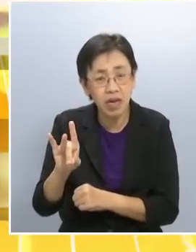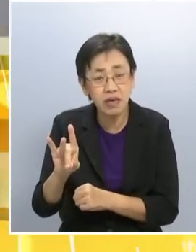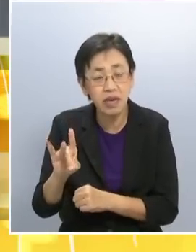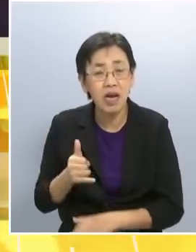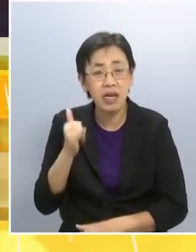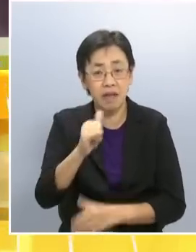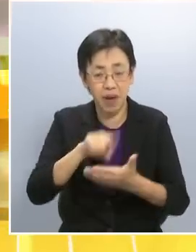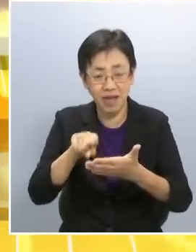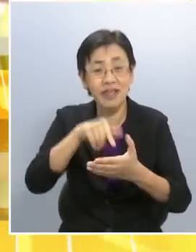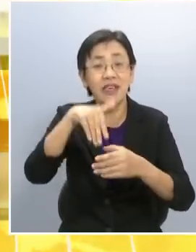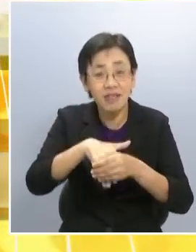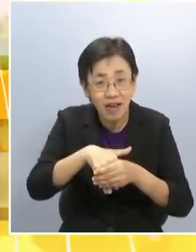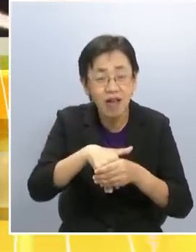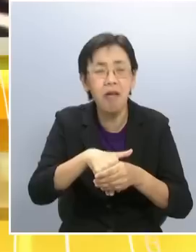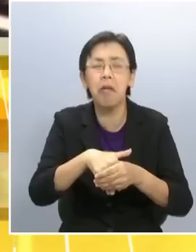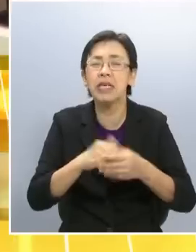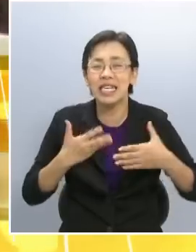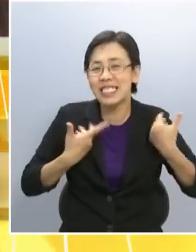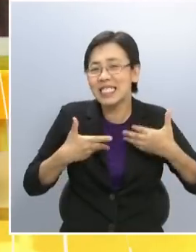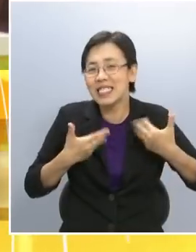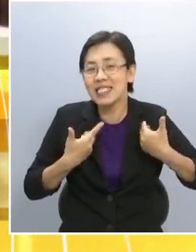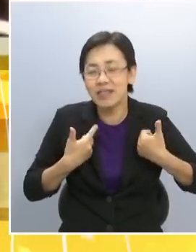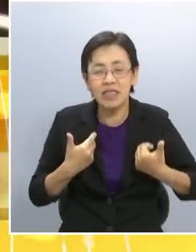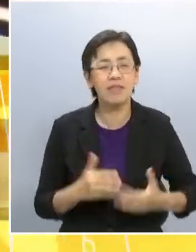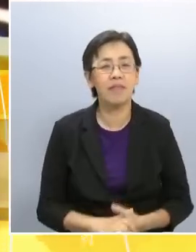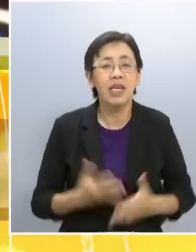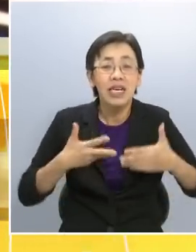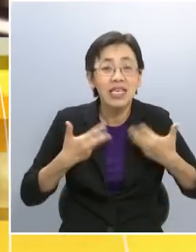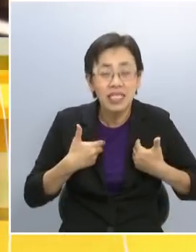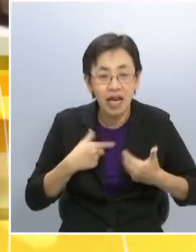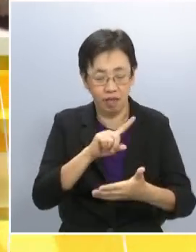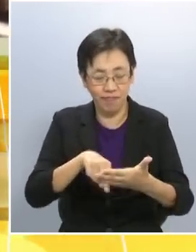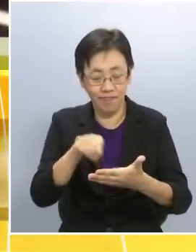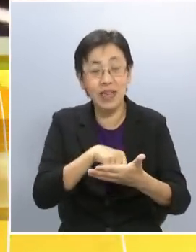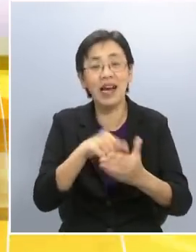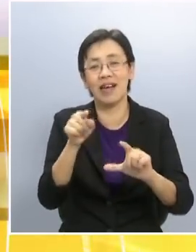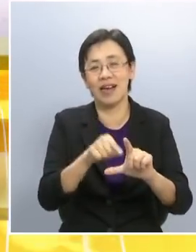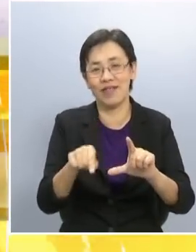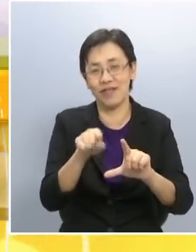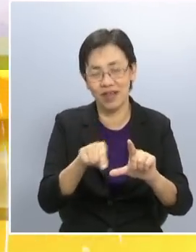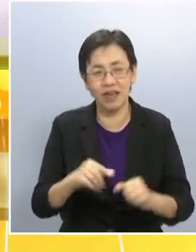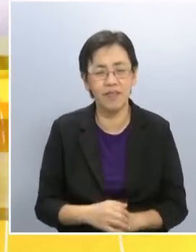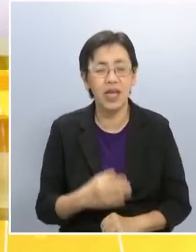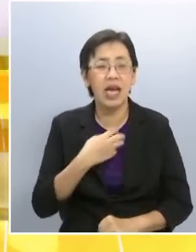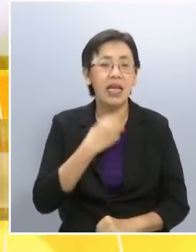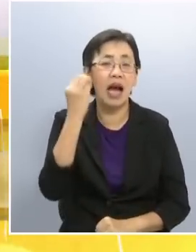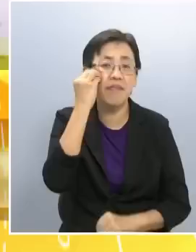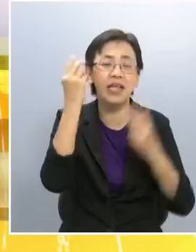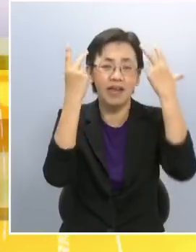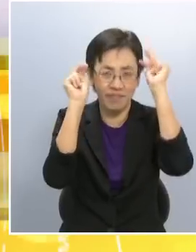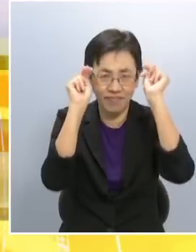ตั้งเนี่ยเขาดีใจเขาดีใจเลยแล้วเขาเลือกพรรคก้าวไกลเขาอยากคุณพิธาเป็นนาย